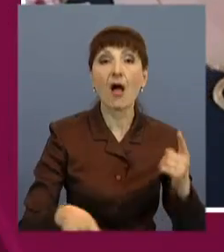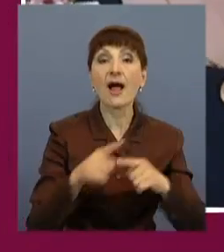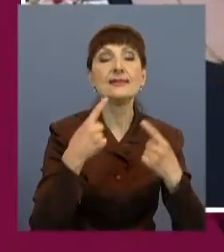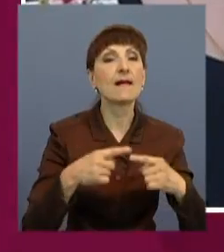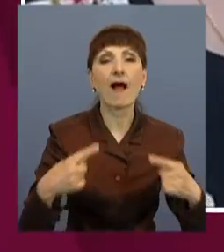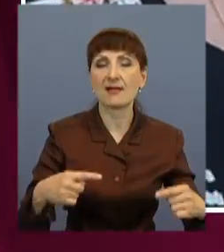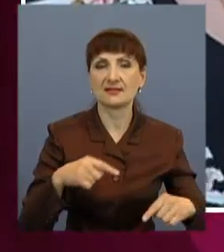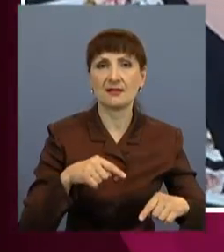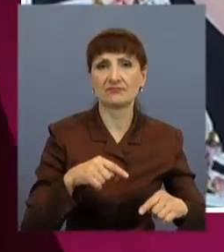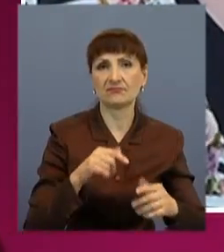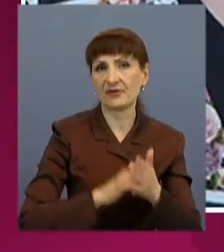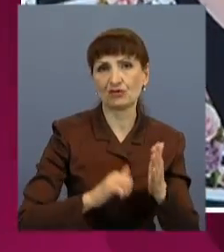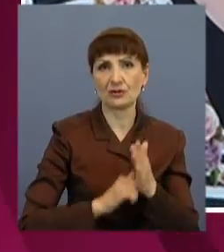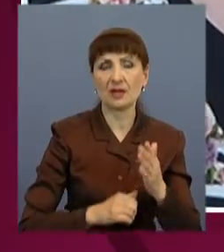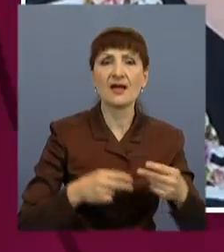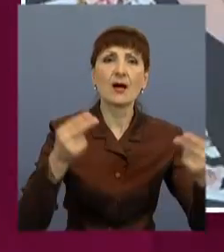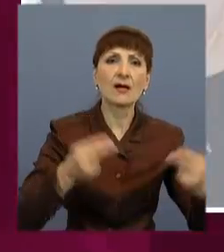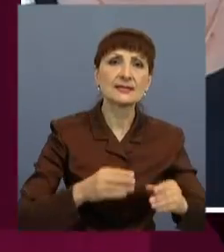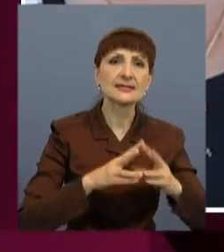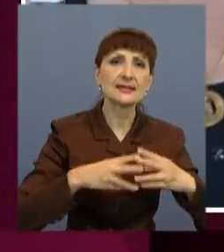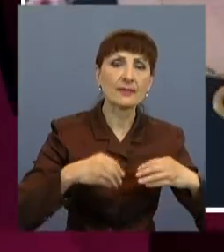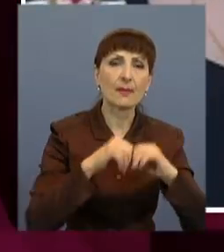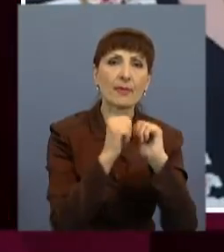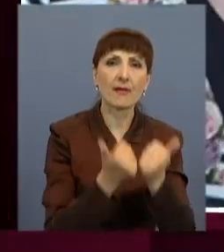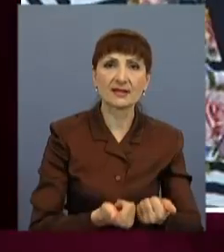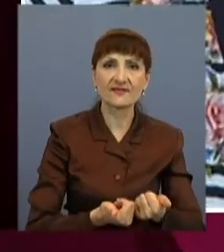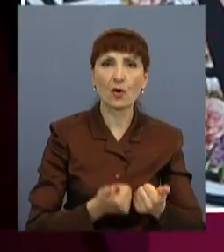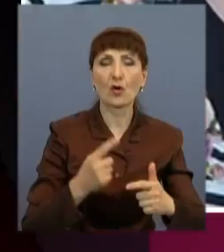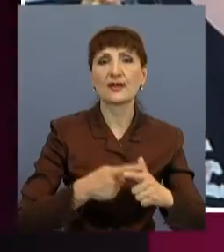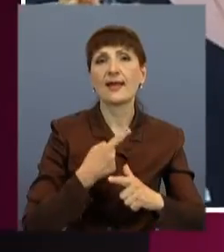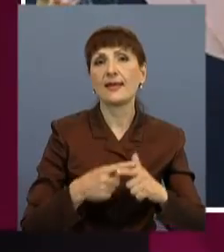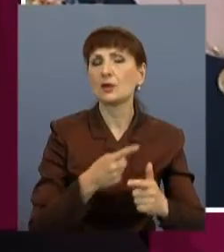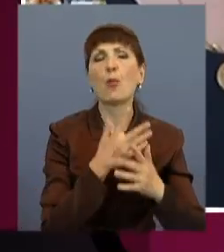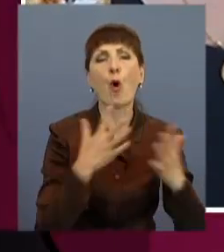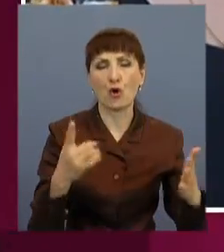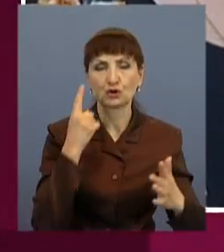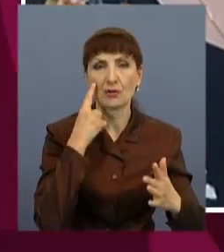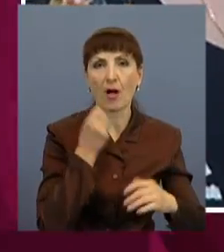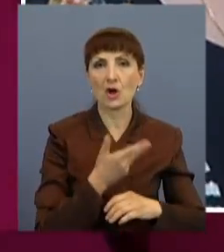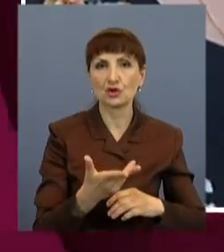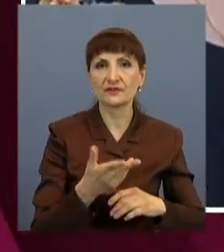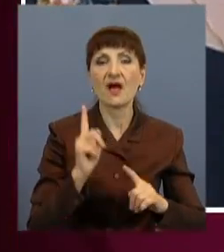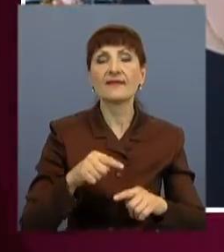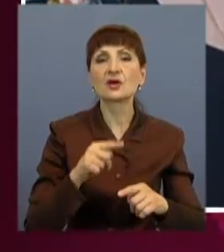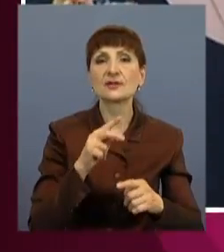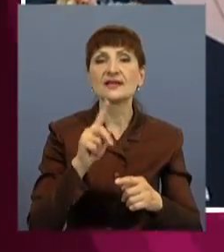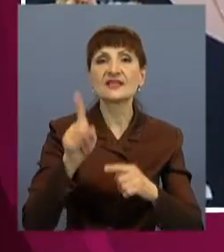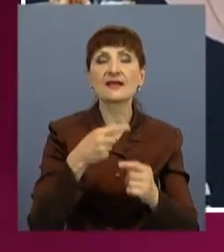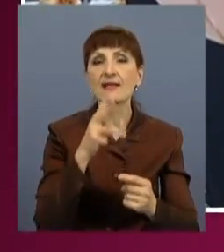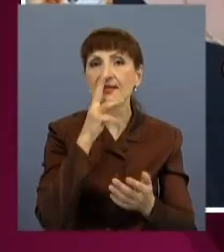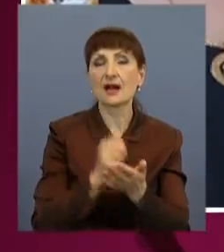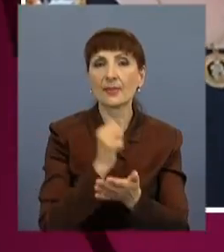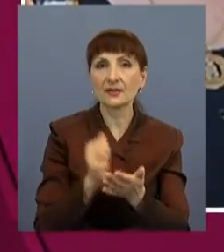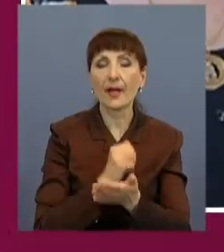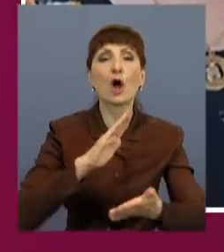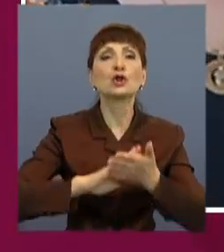разного характера, и вот брачно-семейные отношения, бракоразводные споры, их большее количество, взыскание заработной платы, по